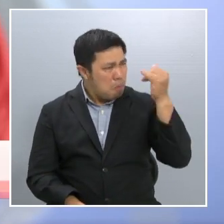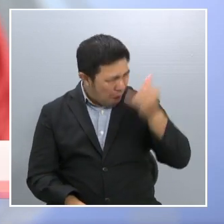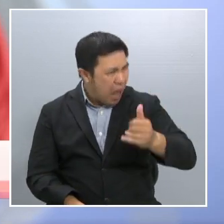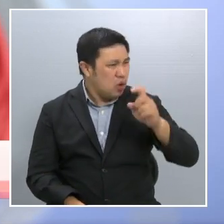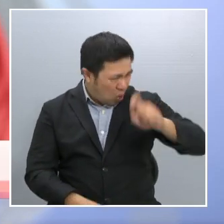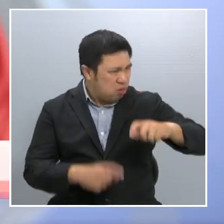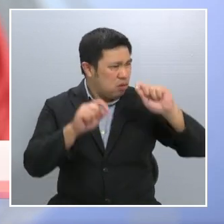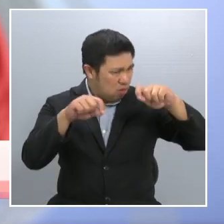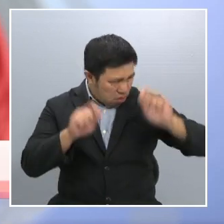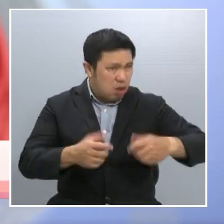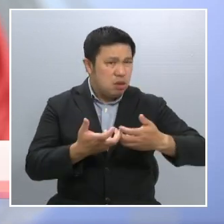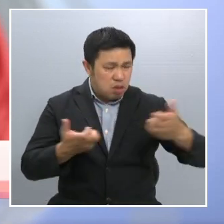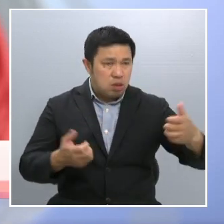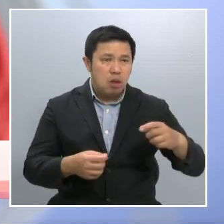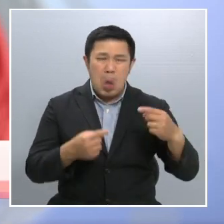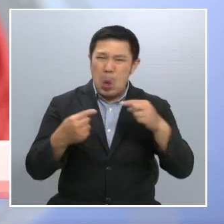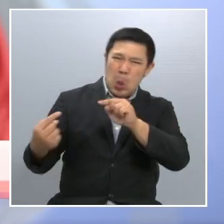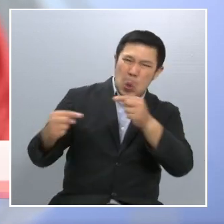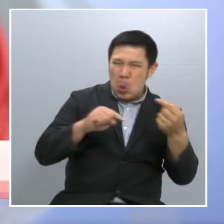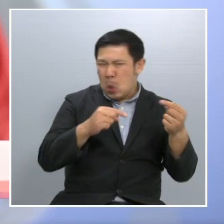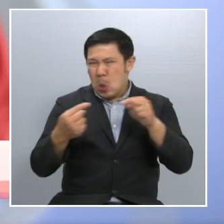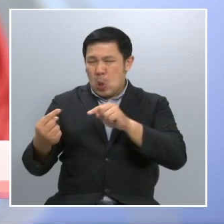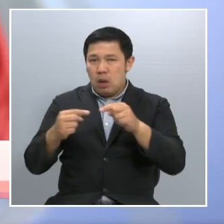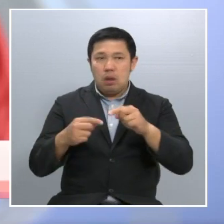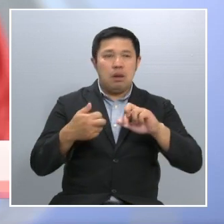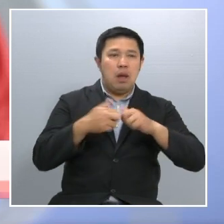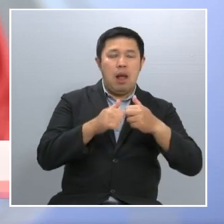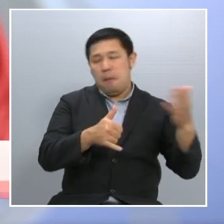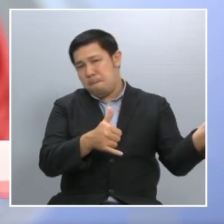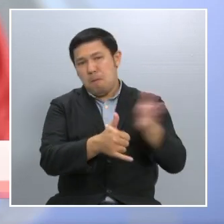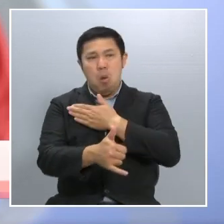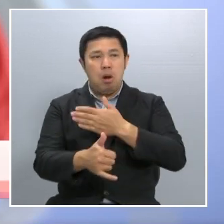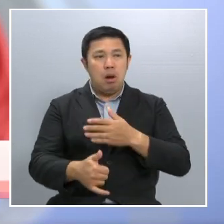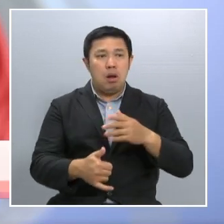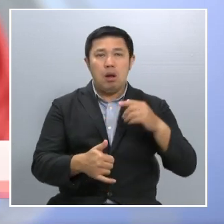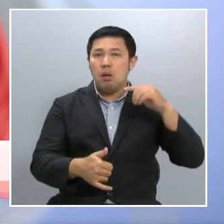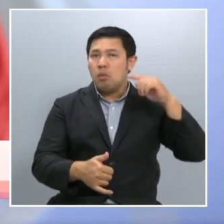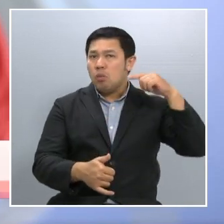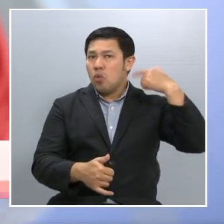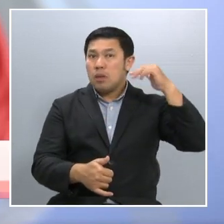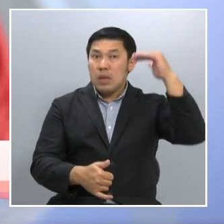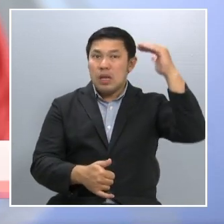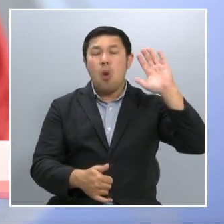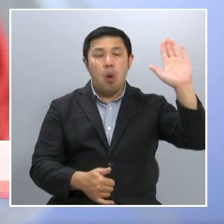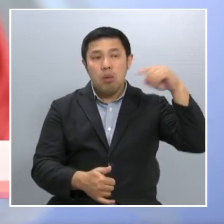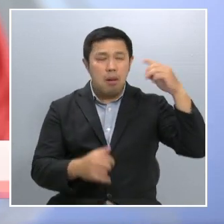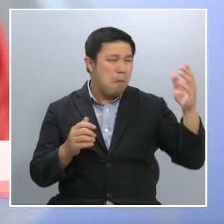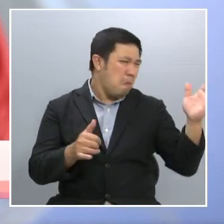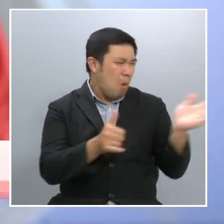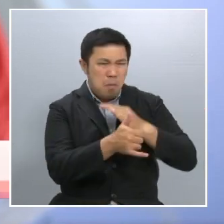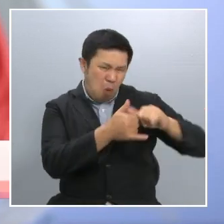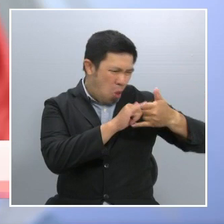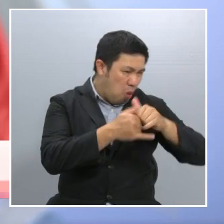หย่าแล้วพอเถียงกันไปเถียงกันมาแล้วก็มีเรื่องตบกันตบกับพี่สาวเขาแล้วพอหนูตบกับพี่สาวเขา